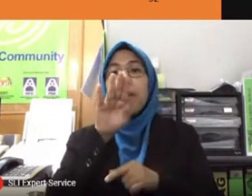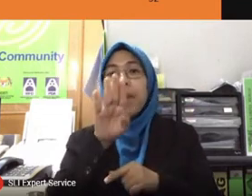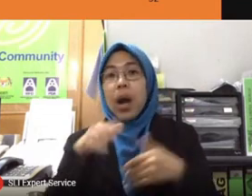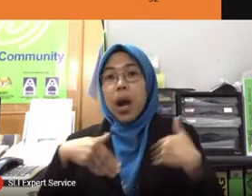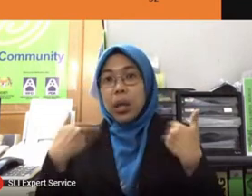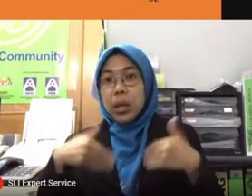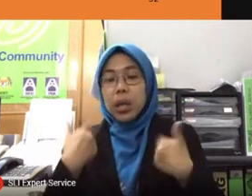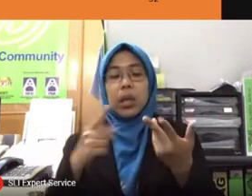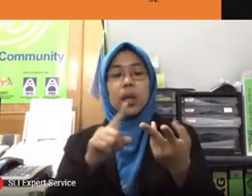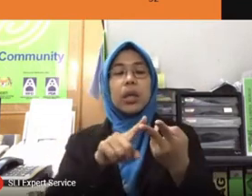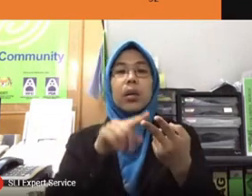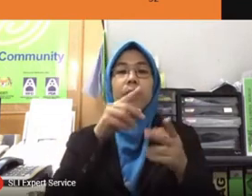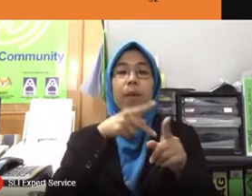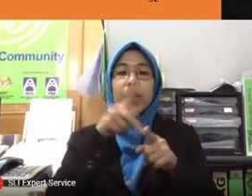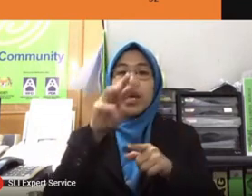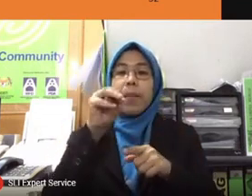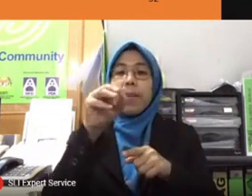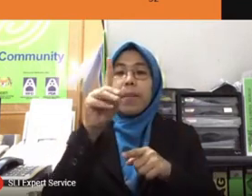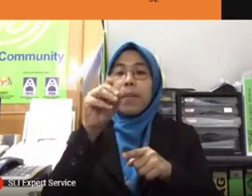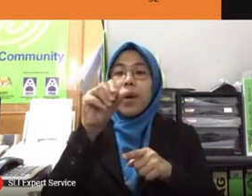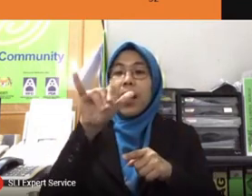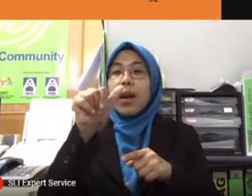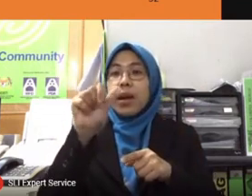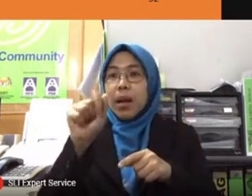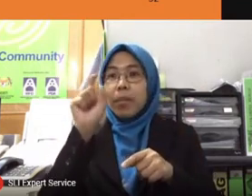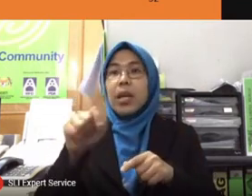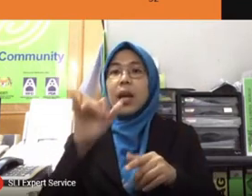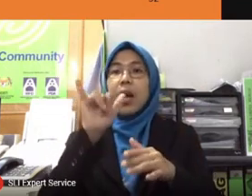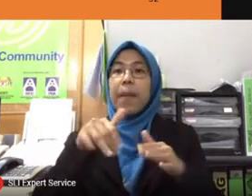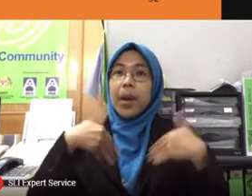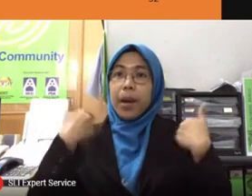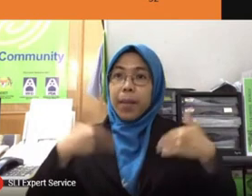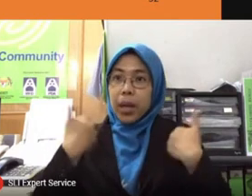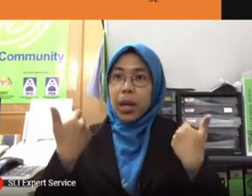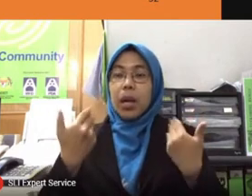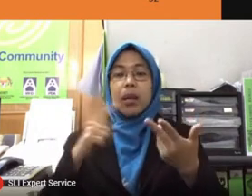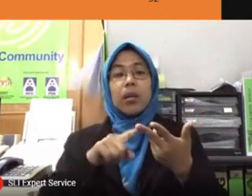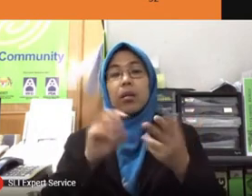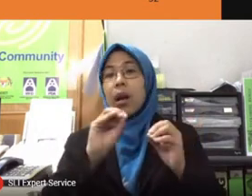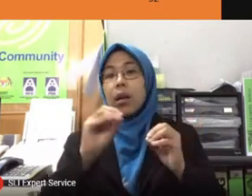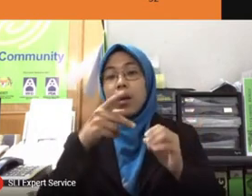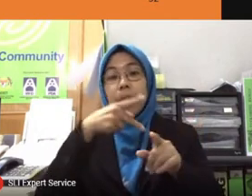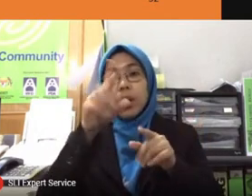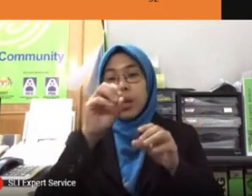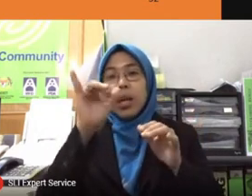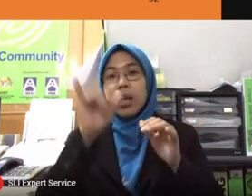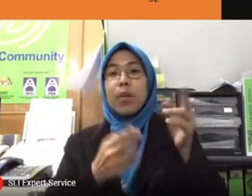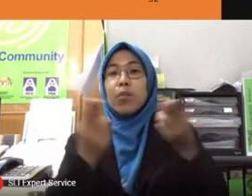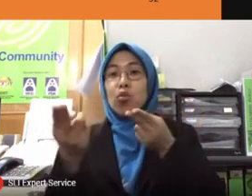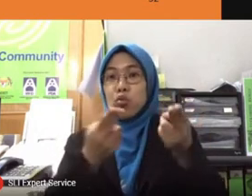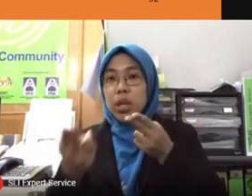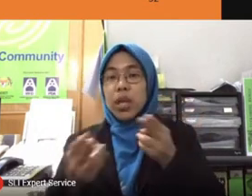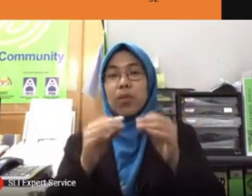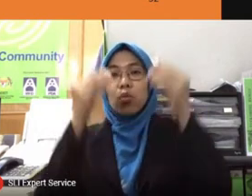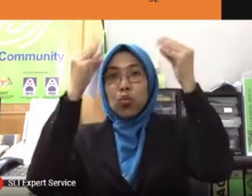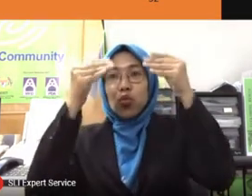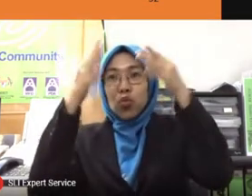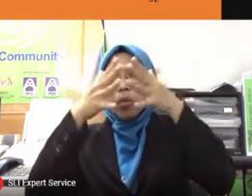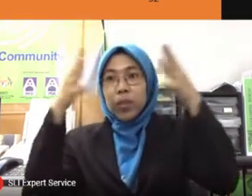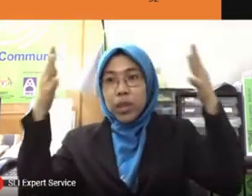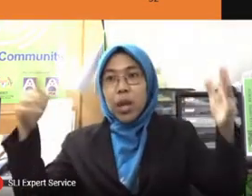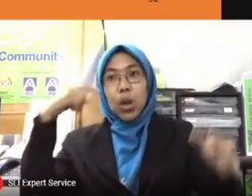Profesor Madya yang berbahagia, kalau doktor, kalau tak ada profesor yang berusaha, okay? Kalau guru-guru besar, contohnya